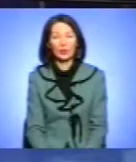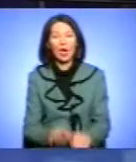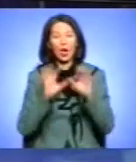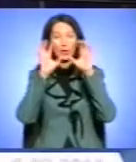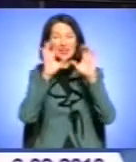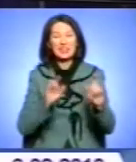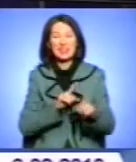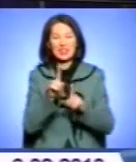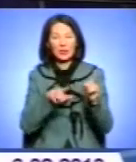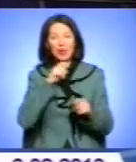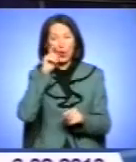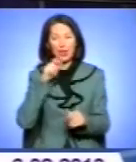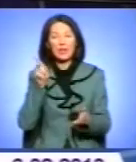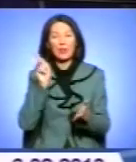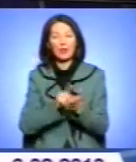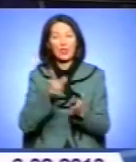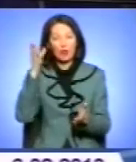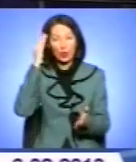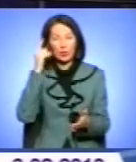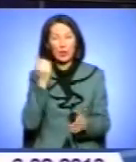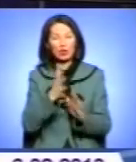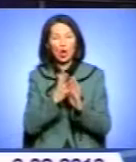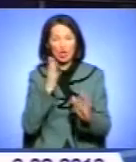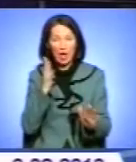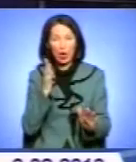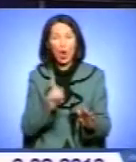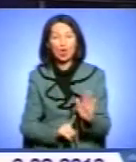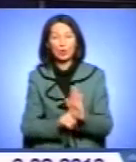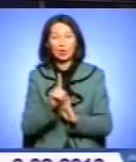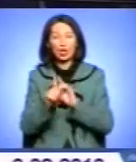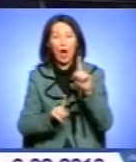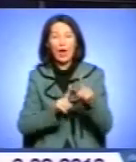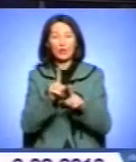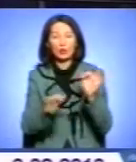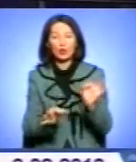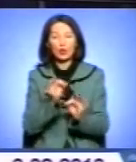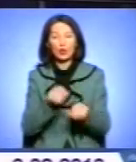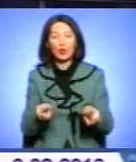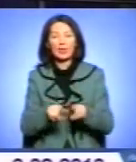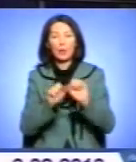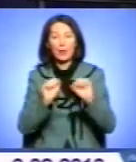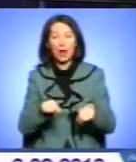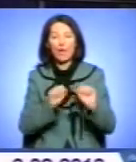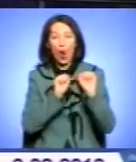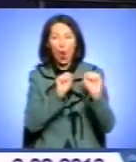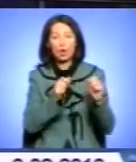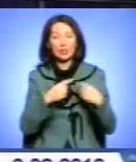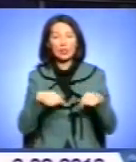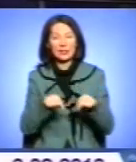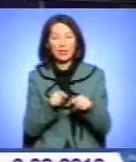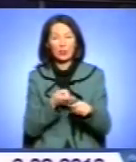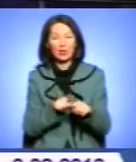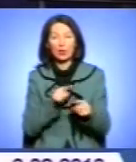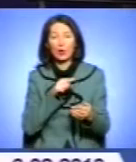Конституційні зміни в Україні повинні враховувати в першу чергу розпочату реформу судової та правоохоронної системи. На цьому наголосив